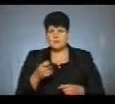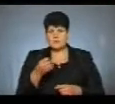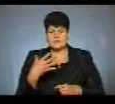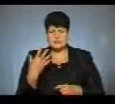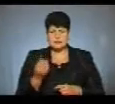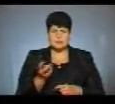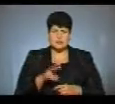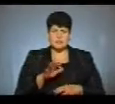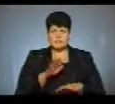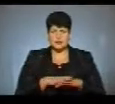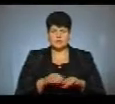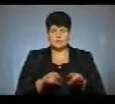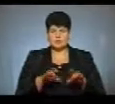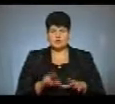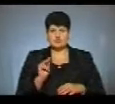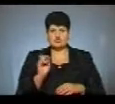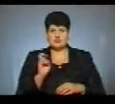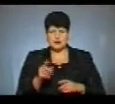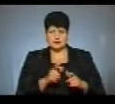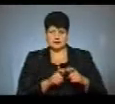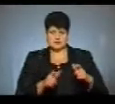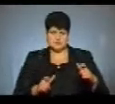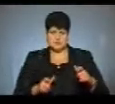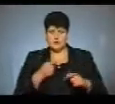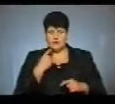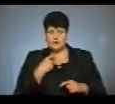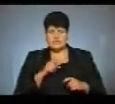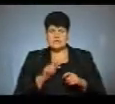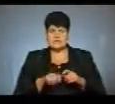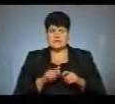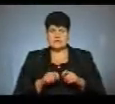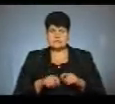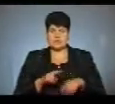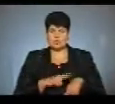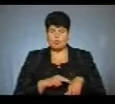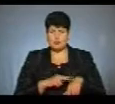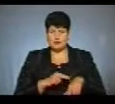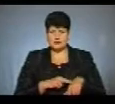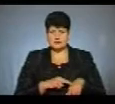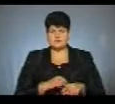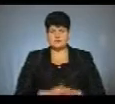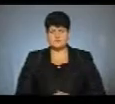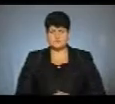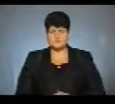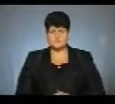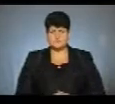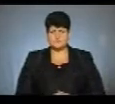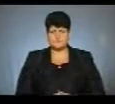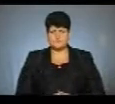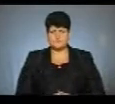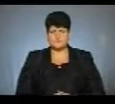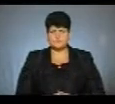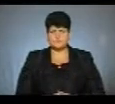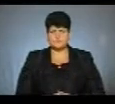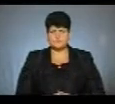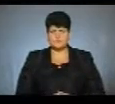прийти до банку з постановою і чеком, розповідає інспектор патрульної поліції в Тернопільській області Олександр Бурма. Марія